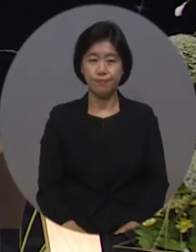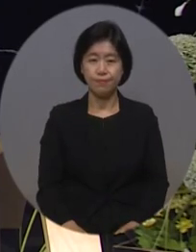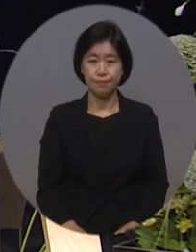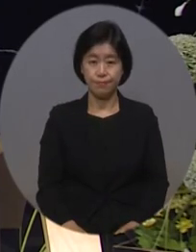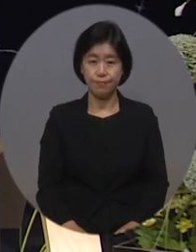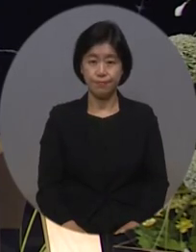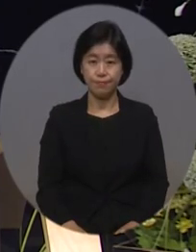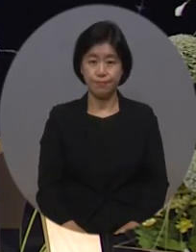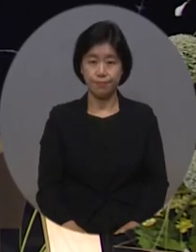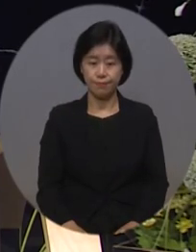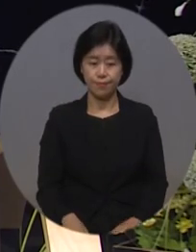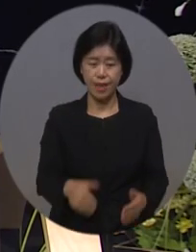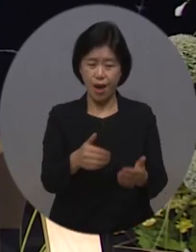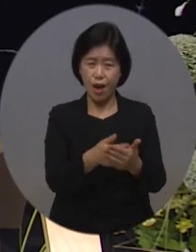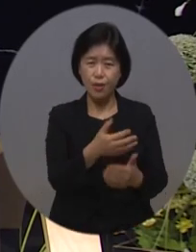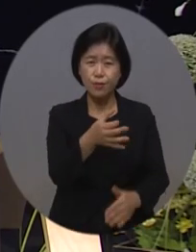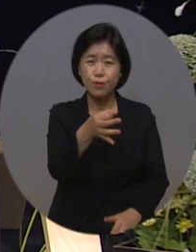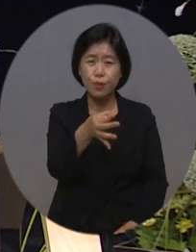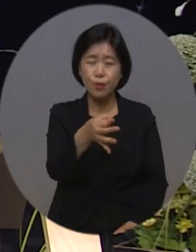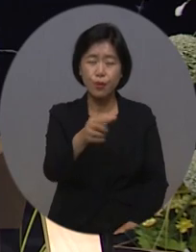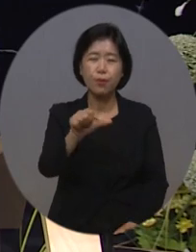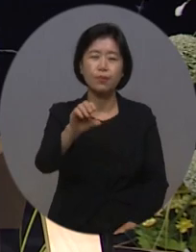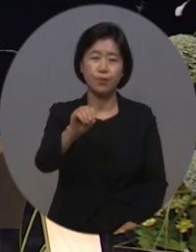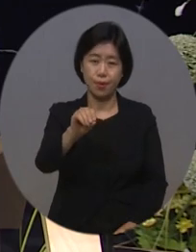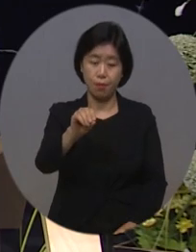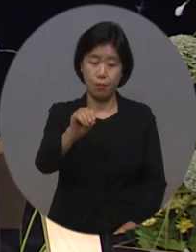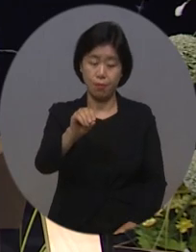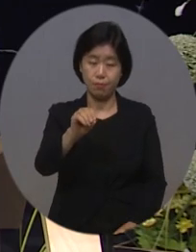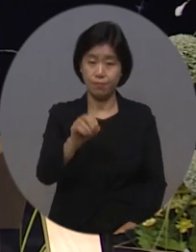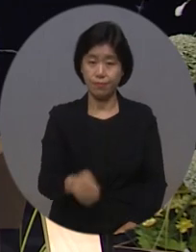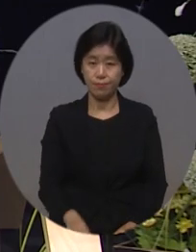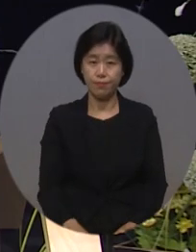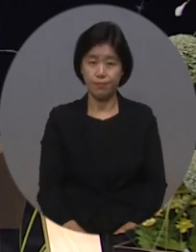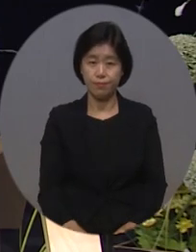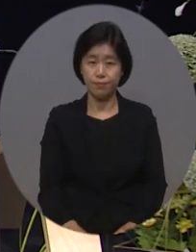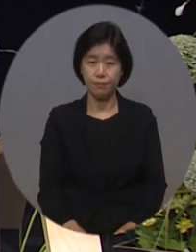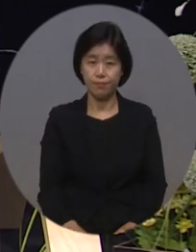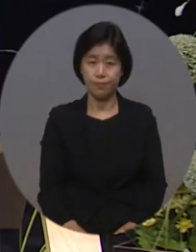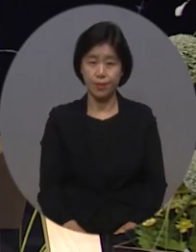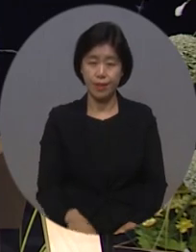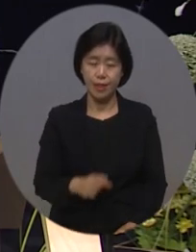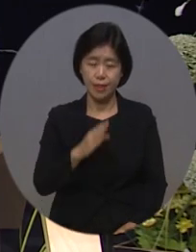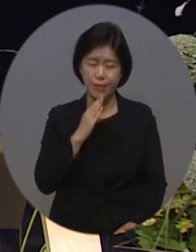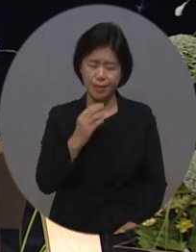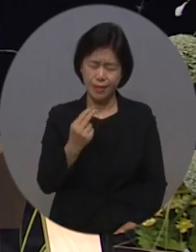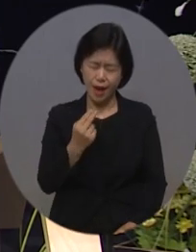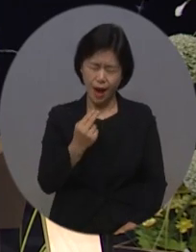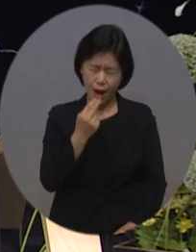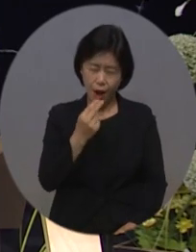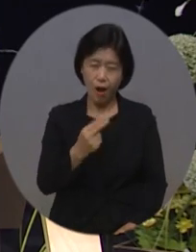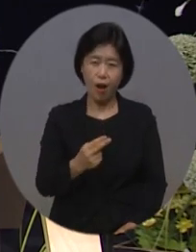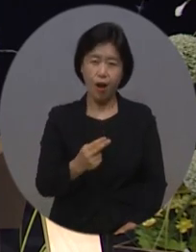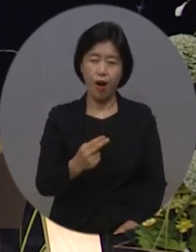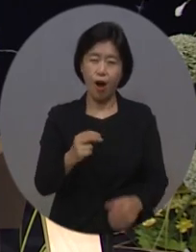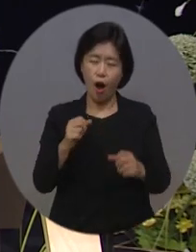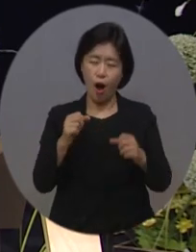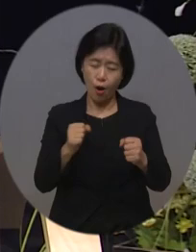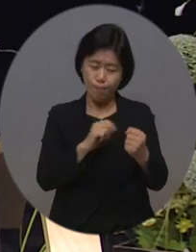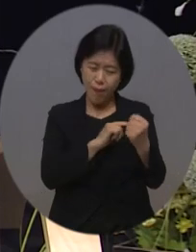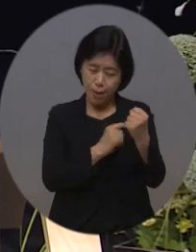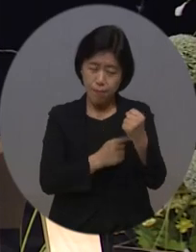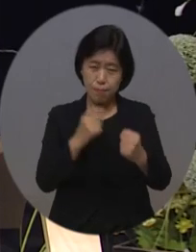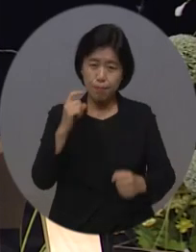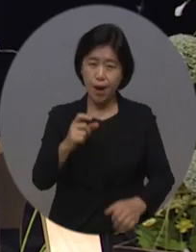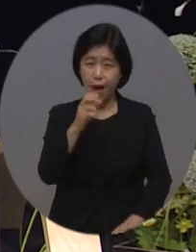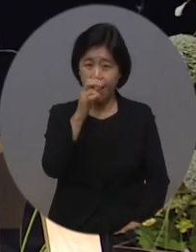여기 헌돈 5만 원이 있습니다. 여기 이리도 생명력이 강한 그리움의